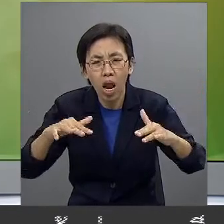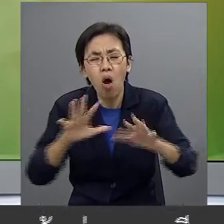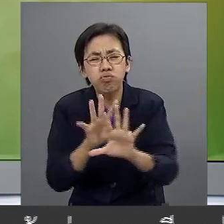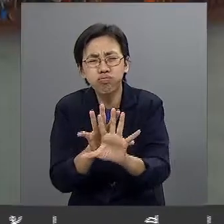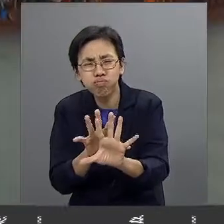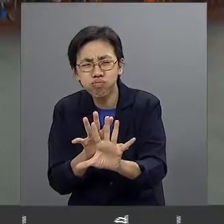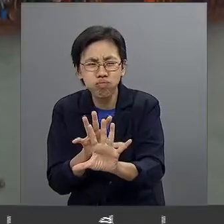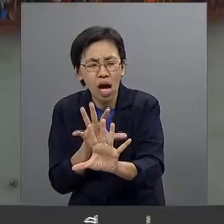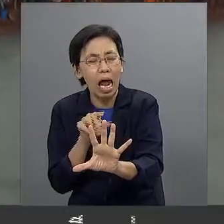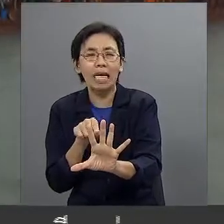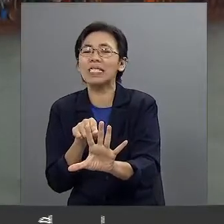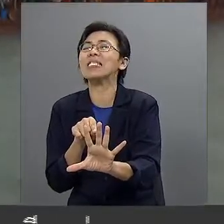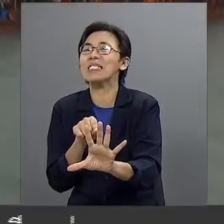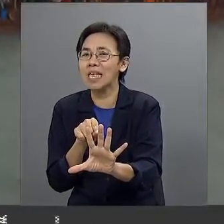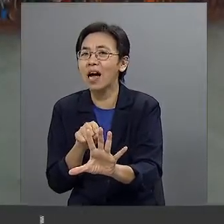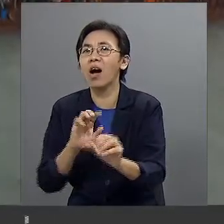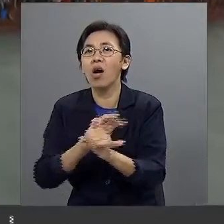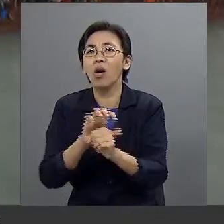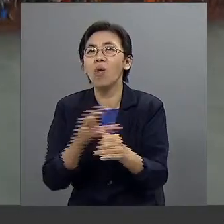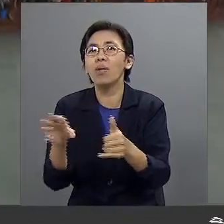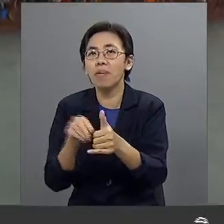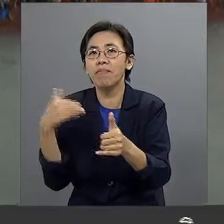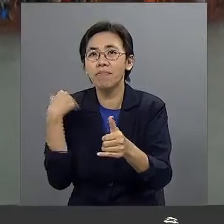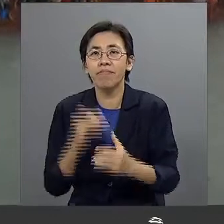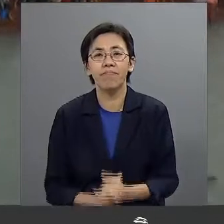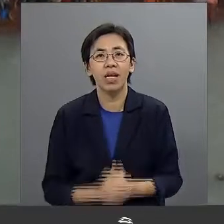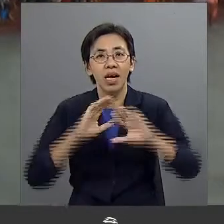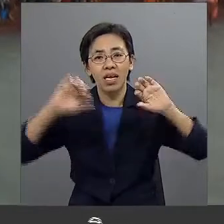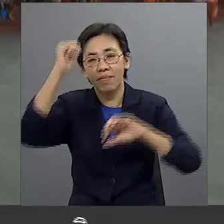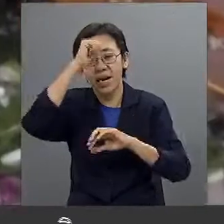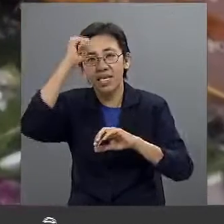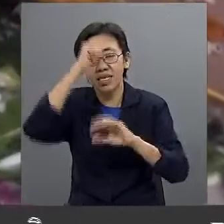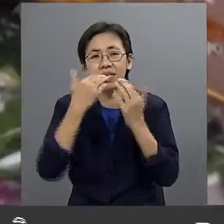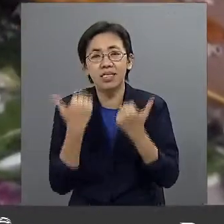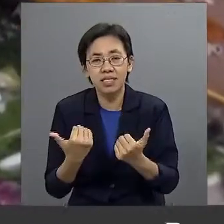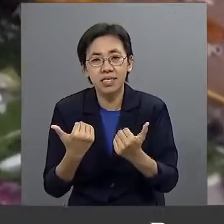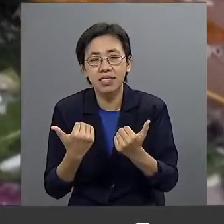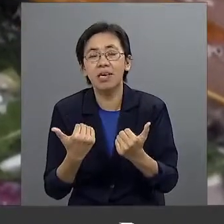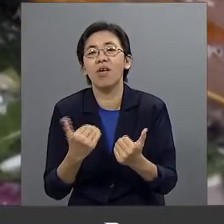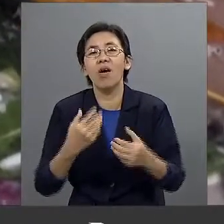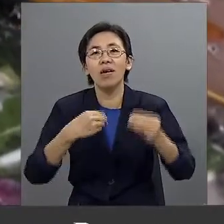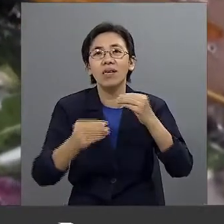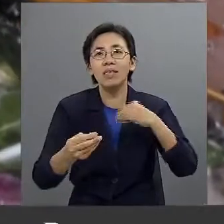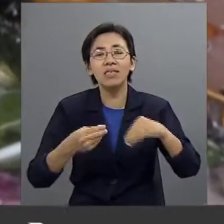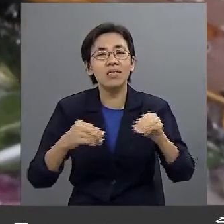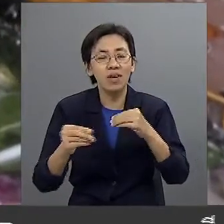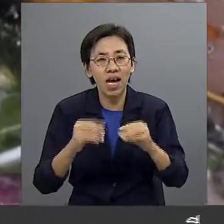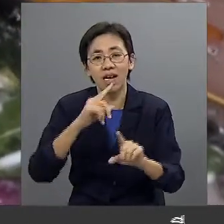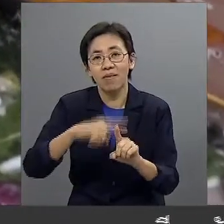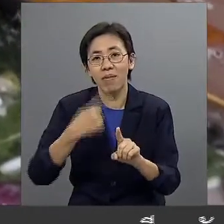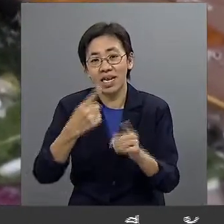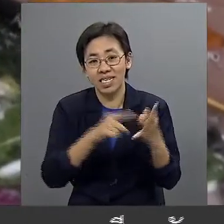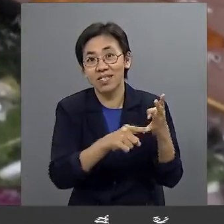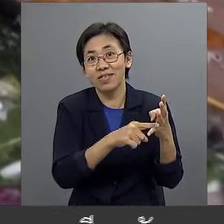กันค่ะรัฐบาลอินเดียนั้นเริ่มผ่อนคลายมาตรการป้องกันการแพร่ระบาดในช่วงปลายเดือนมกราคมที่ผ่านมา